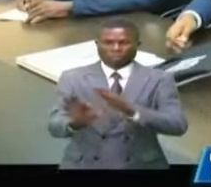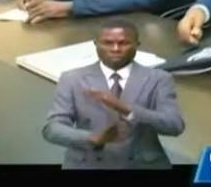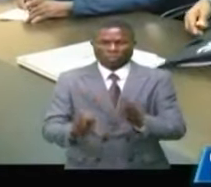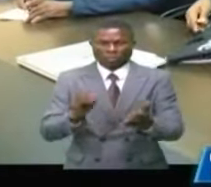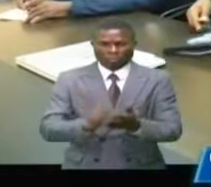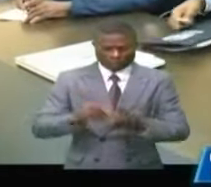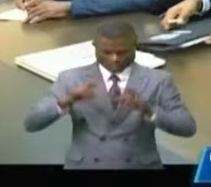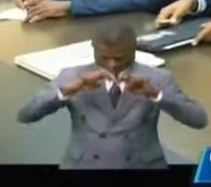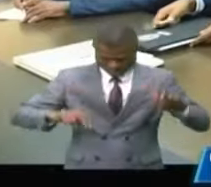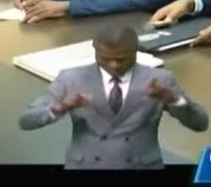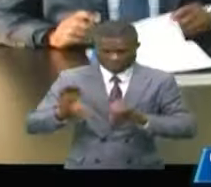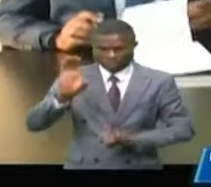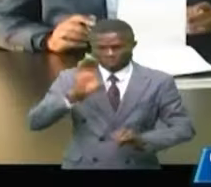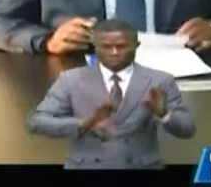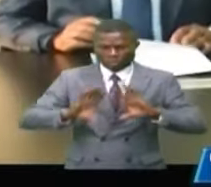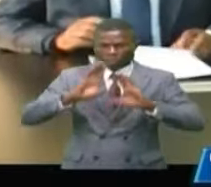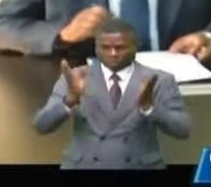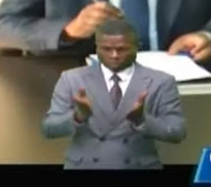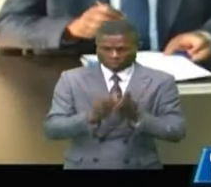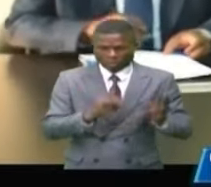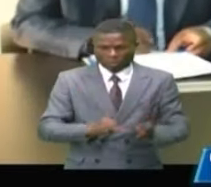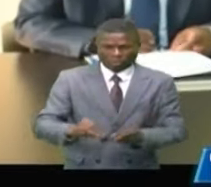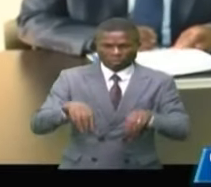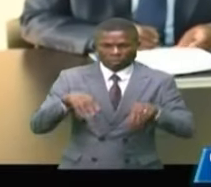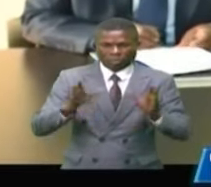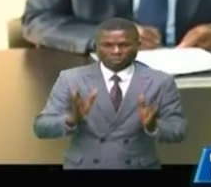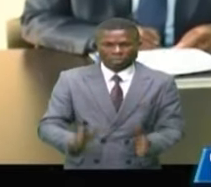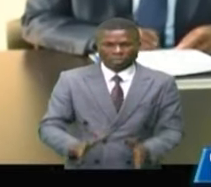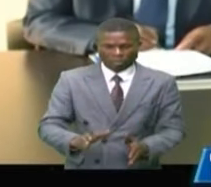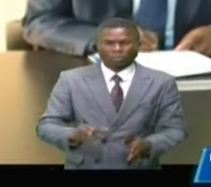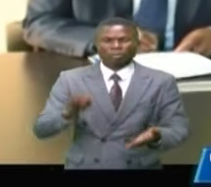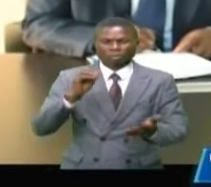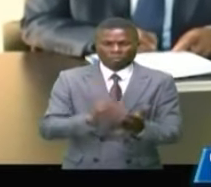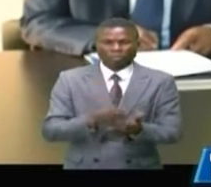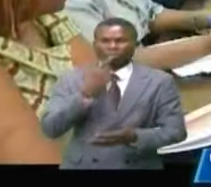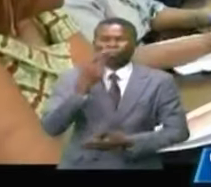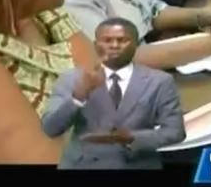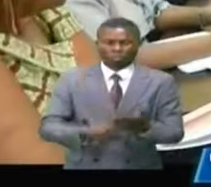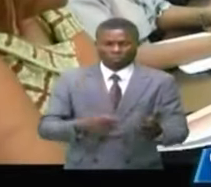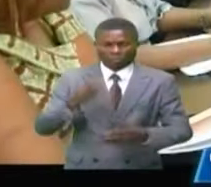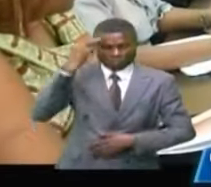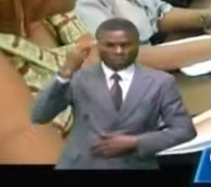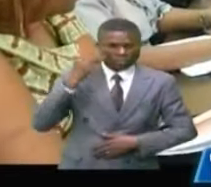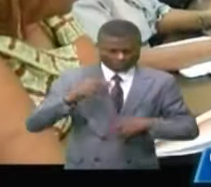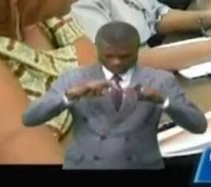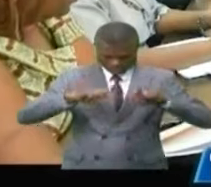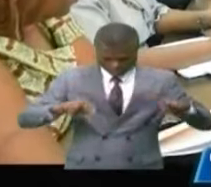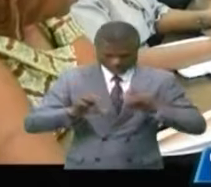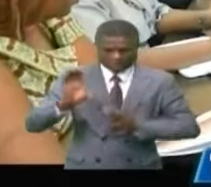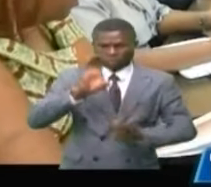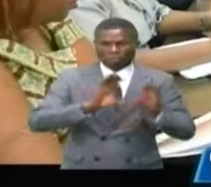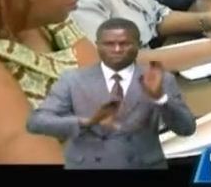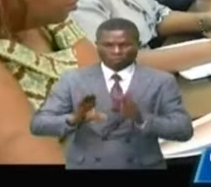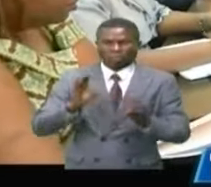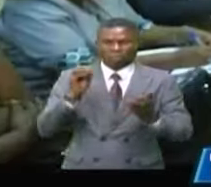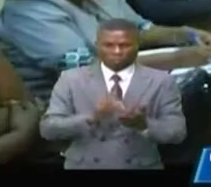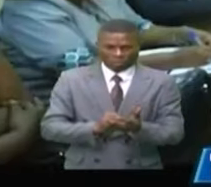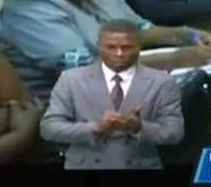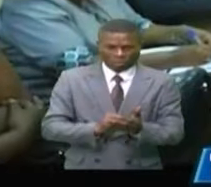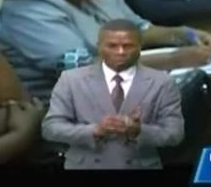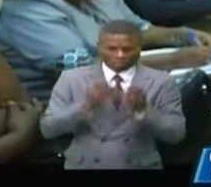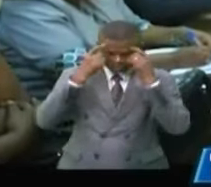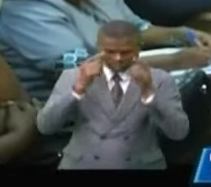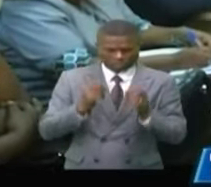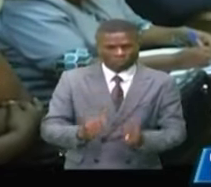recherche scientifique dans toutes ses formes au Congo. En d'autres termes, le patron de la recherche scientifique a pris un